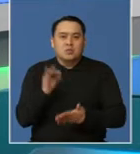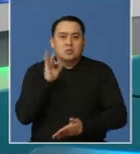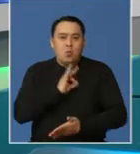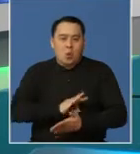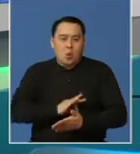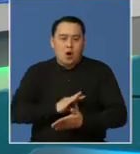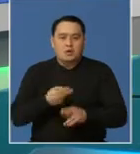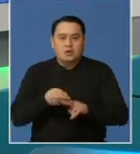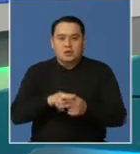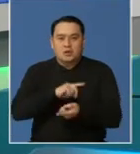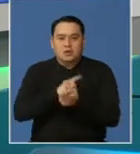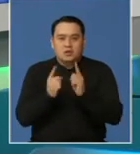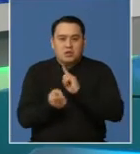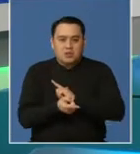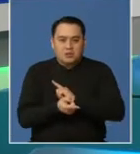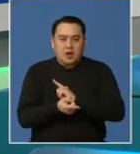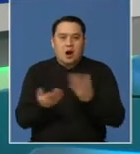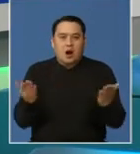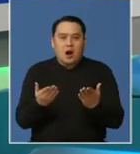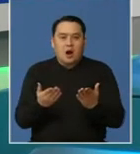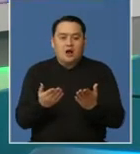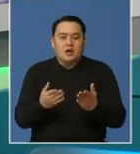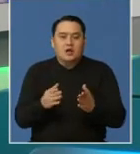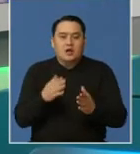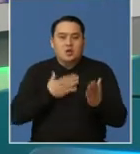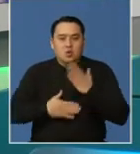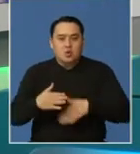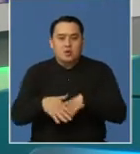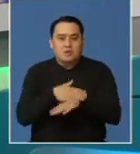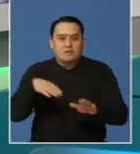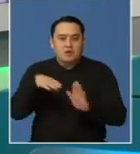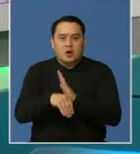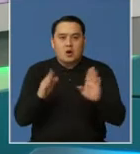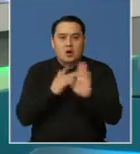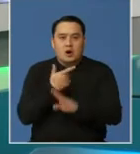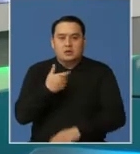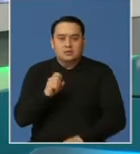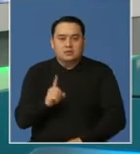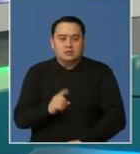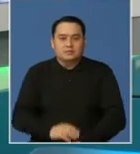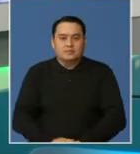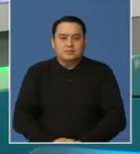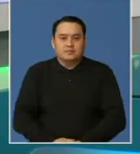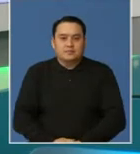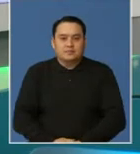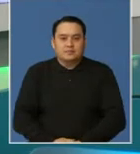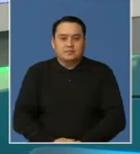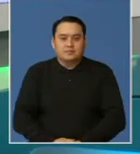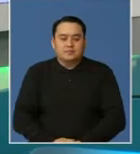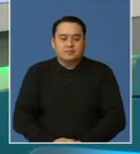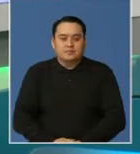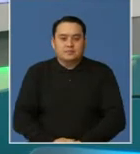Есть ли польза от данного изменения и какова реакция жителей на внедрение природного газа? Узнавал Анвар Амангельдинов.